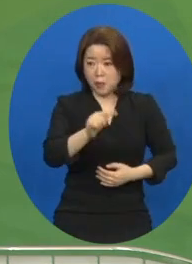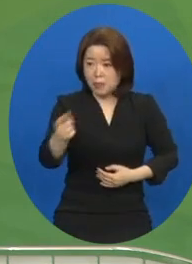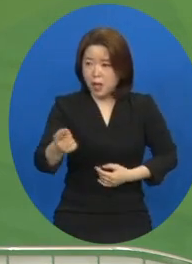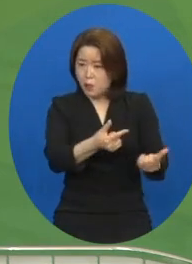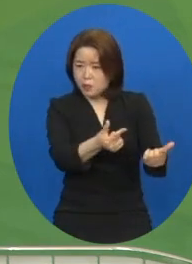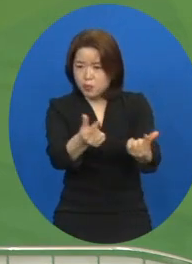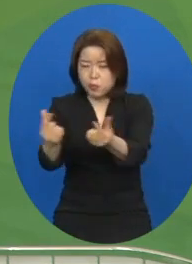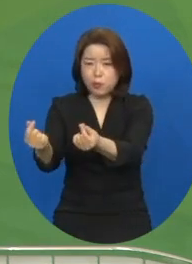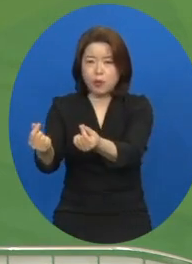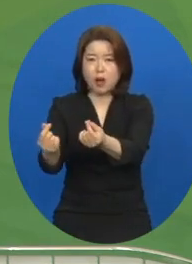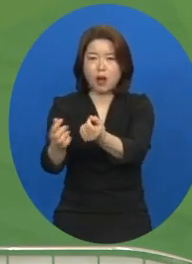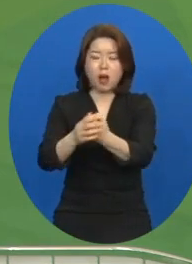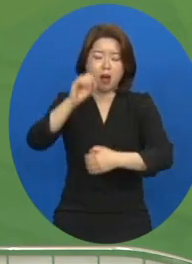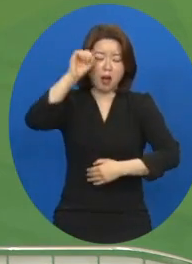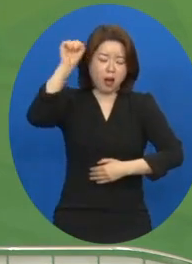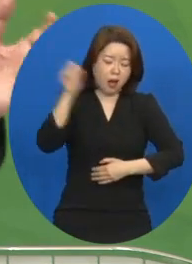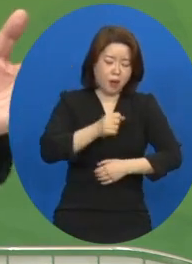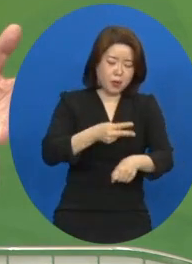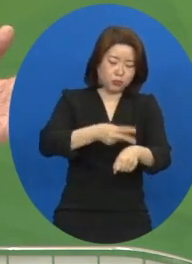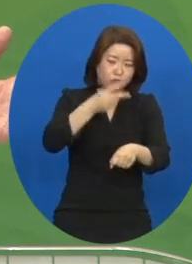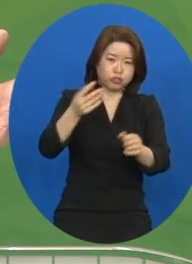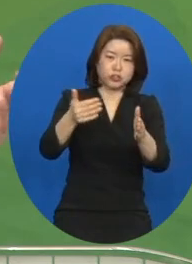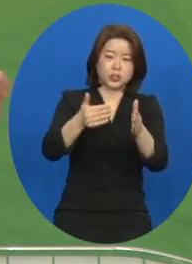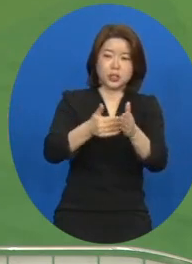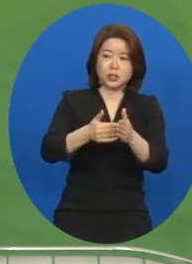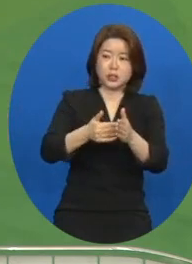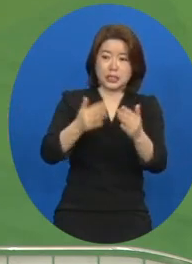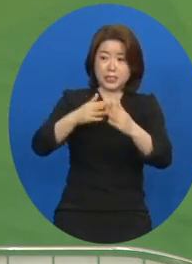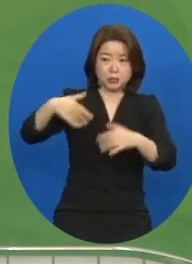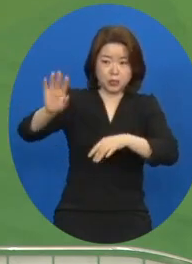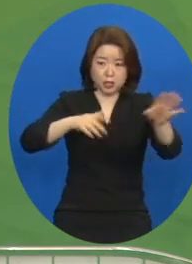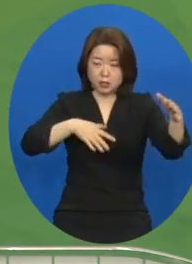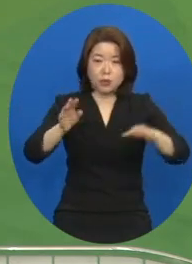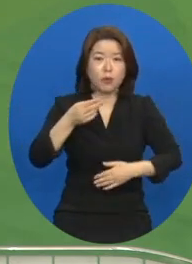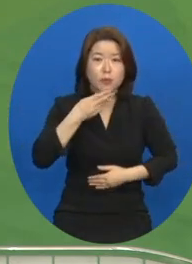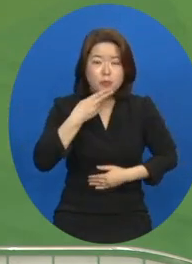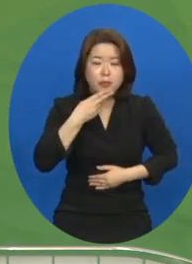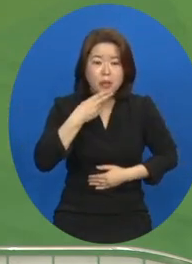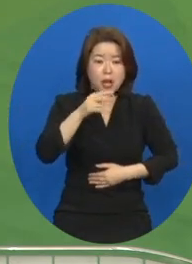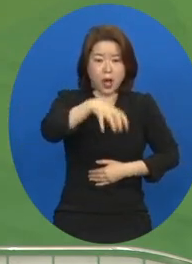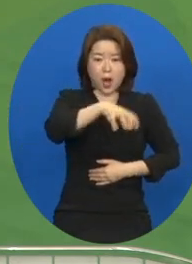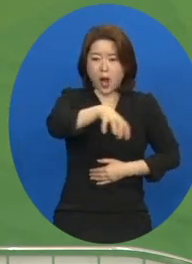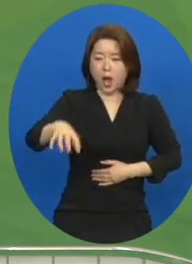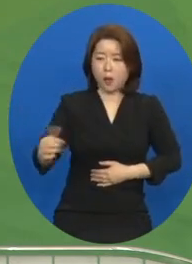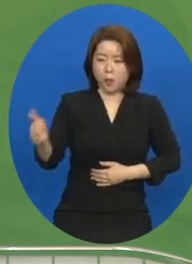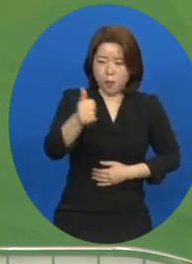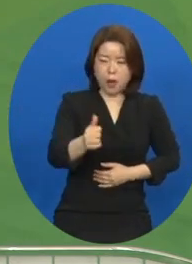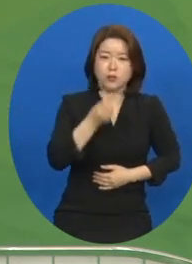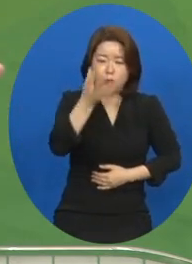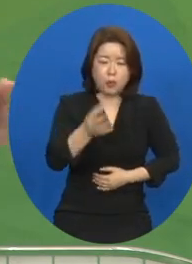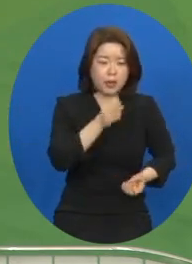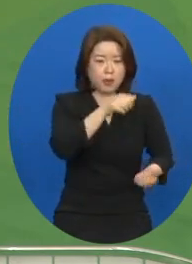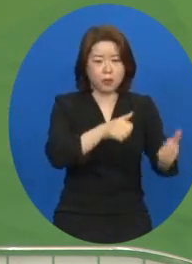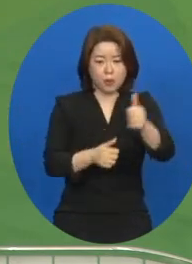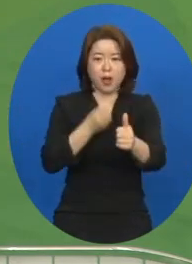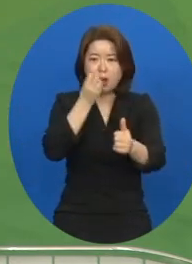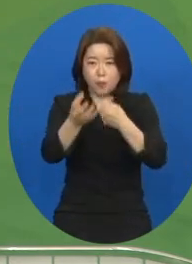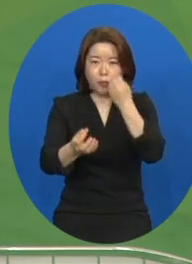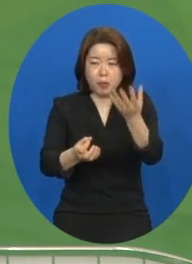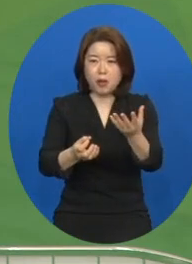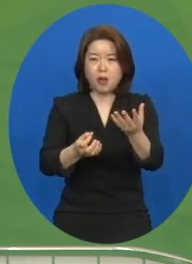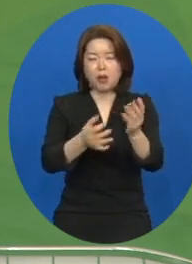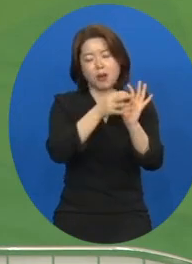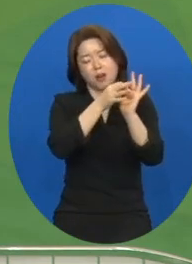그날 새벽 2시까지 사람들이 가지 않고 사람들 앞에서 자기의 죄를 자백하는 집회가